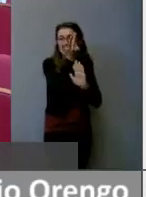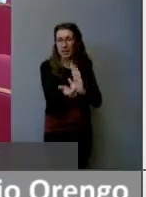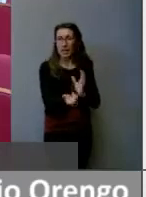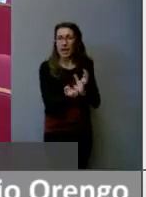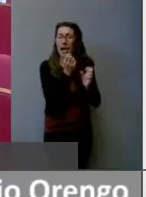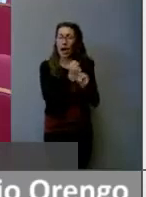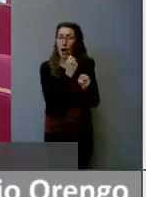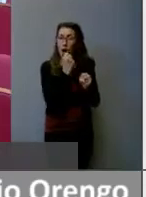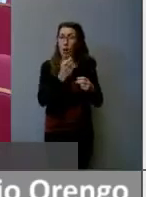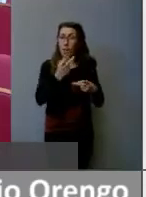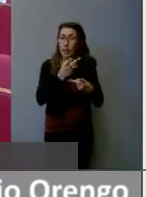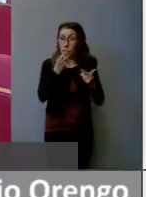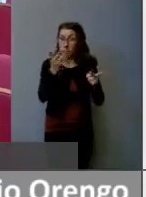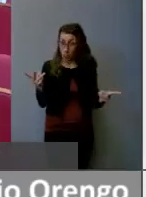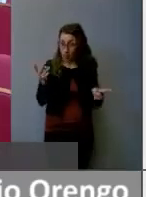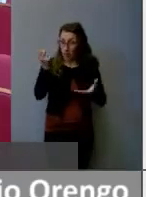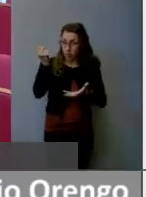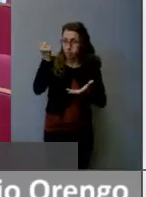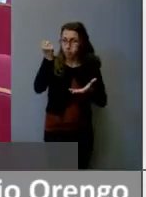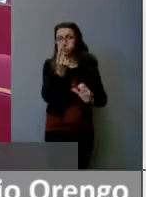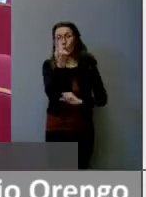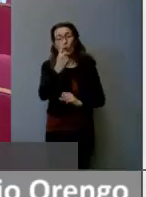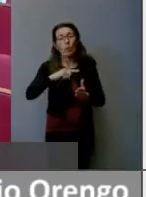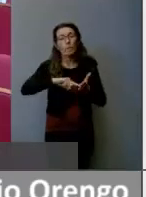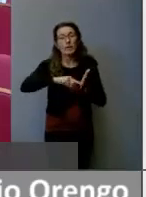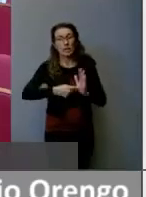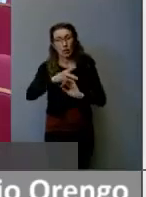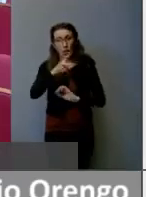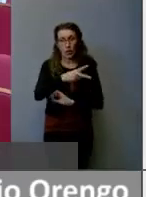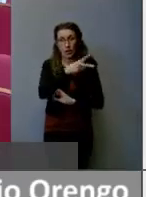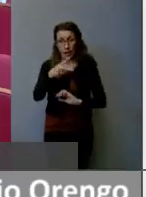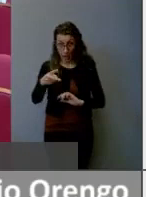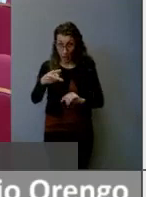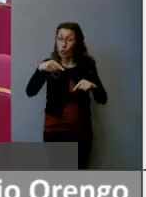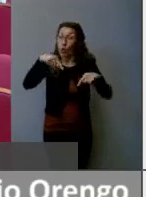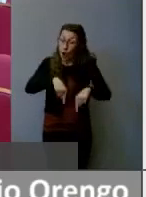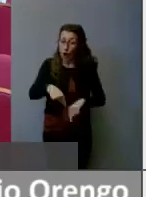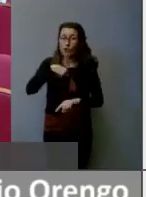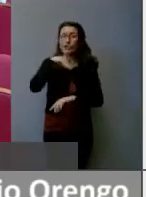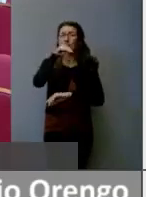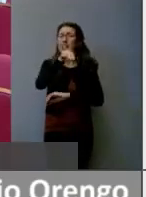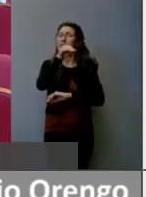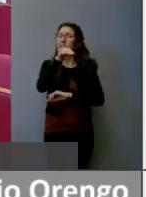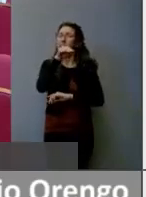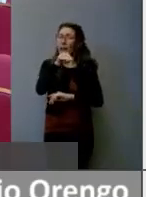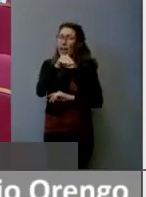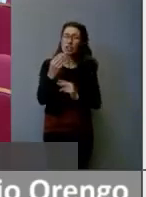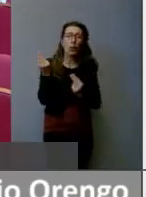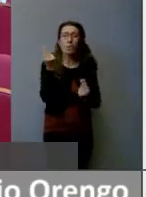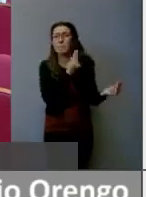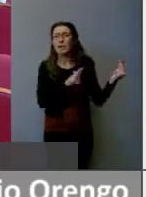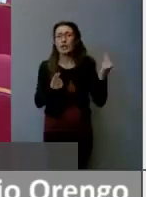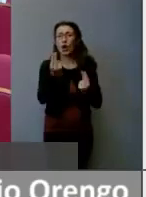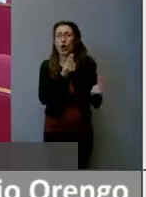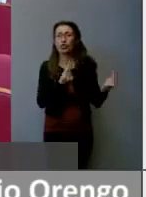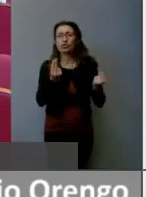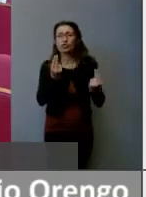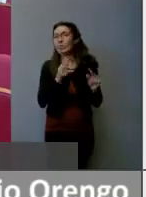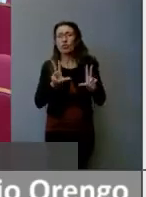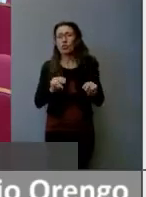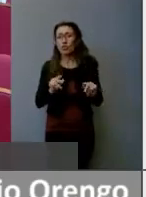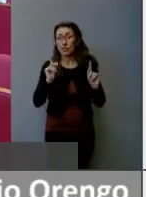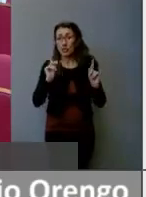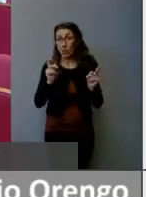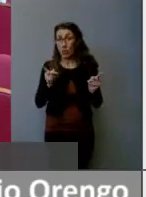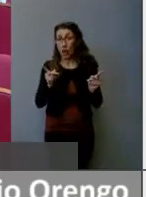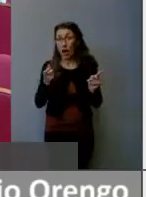a 1 milione di euro, sono qui, assessore, per chiedere appunto aggiornamenti in merito al progetto di riqualificazione di questo spazio, che è